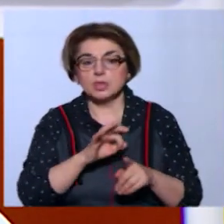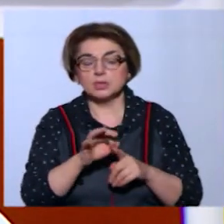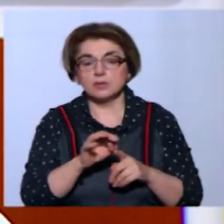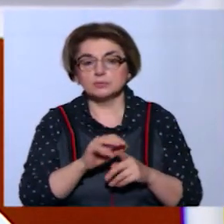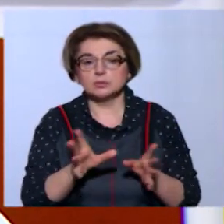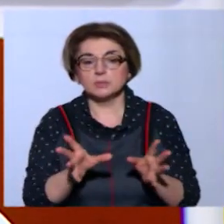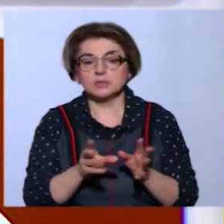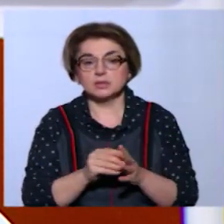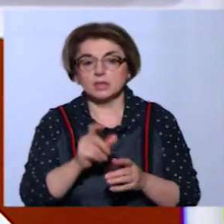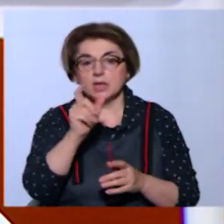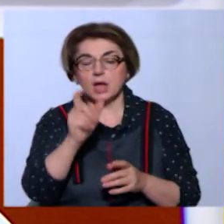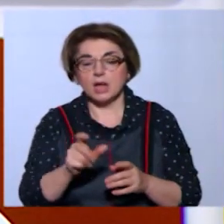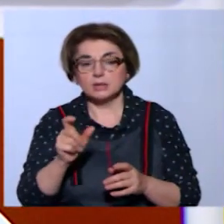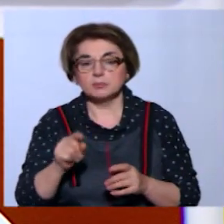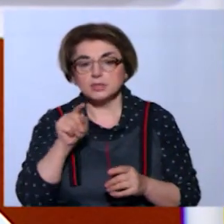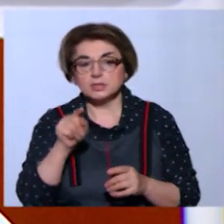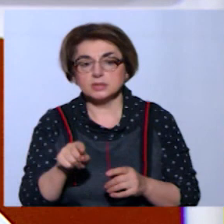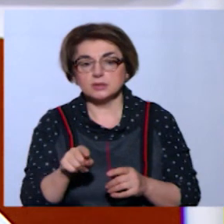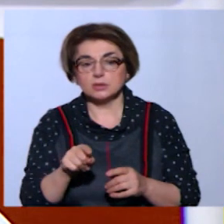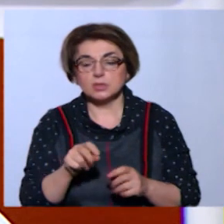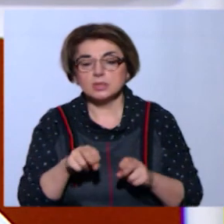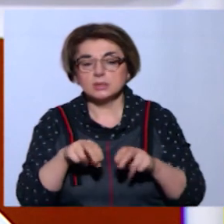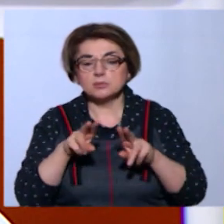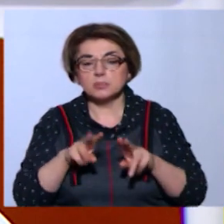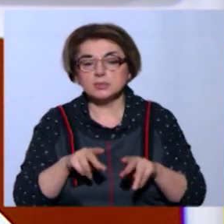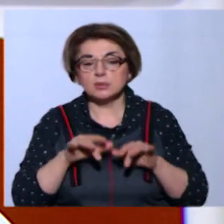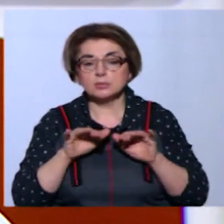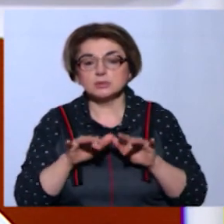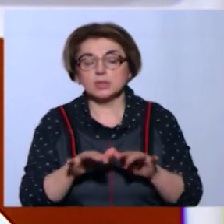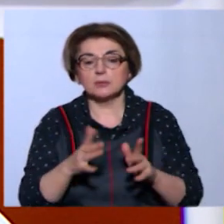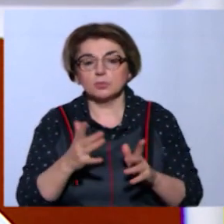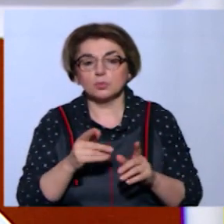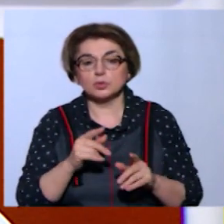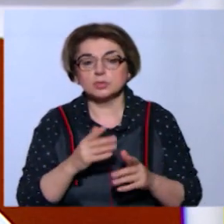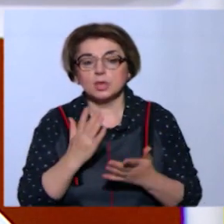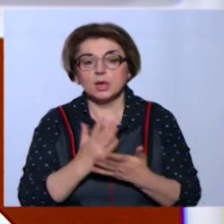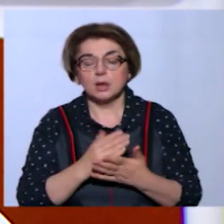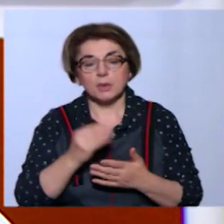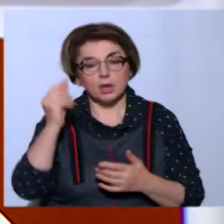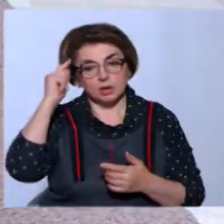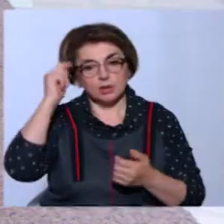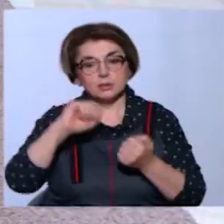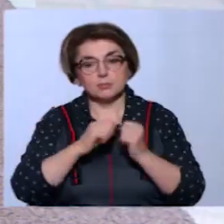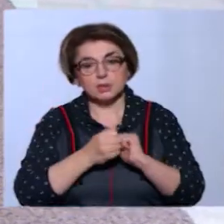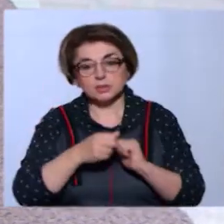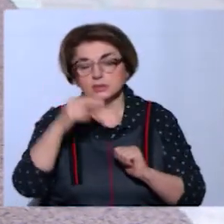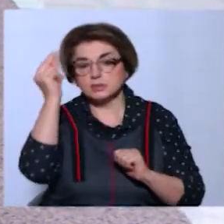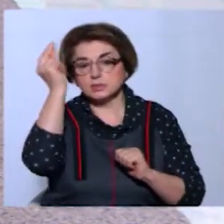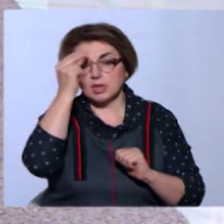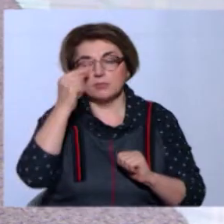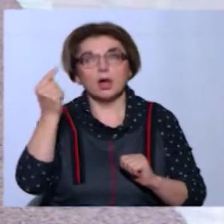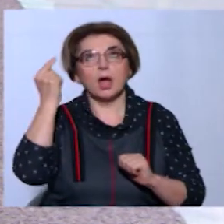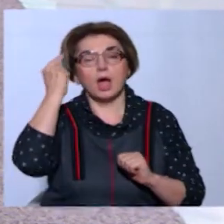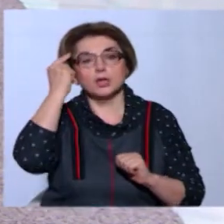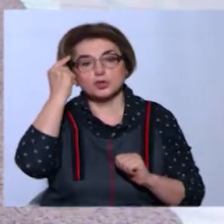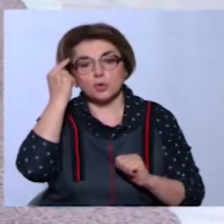ეფუძნება ადამიანის ისეთი პროცესები ადამიანის ორგანიზმში, როგორიც არის მეხსიერება, დასწავლა,